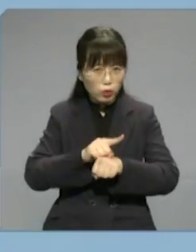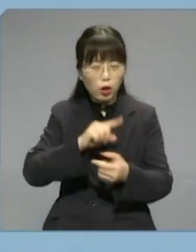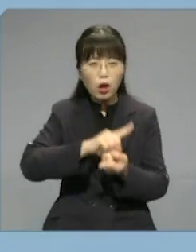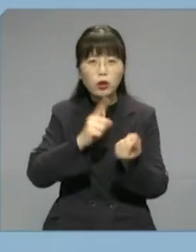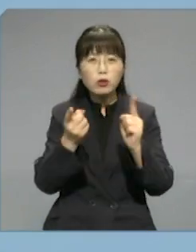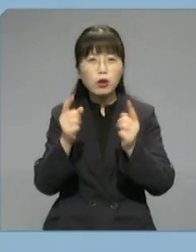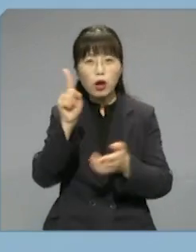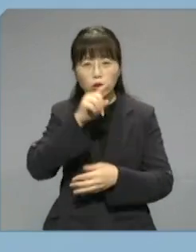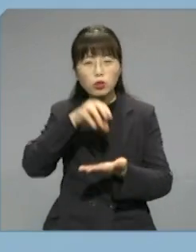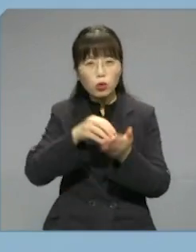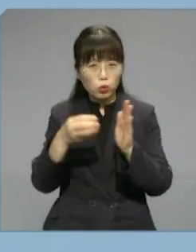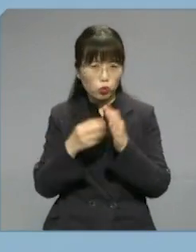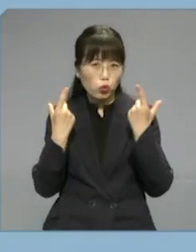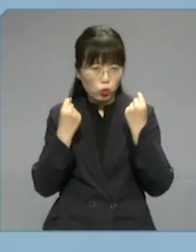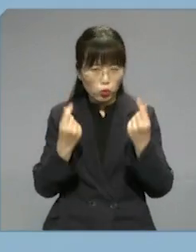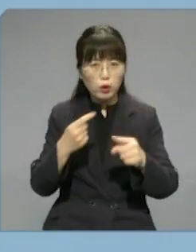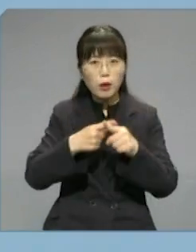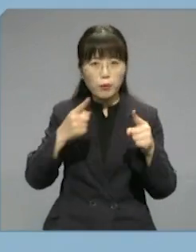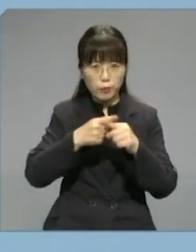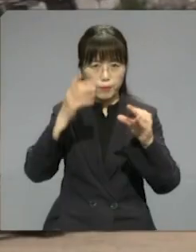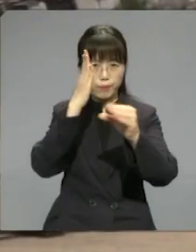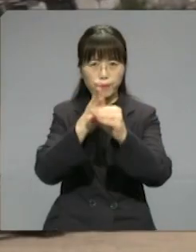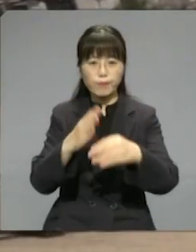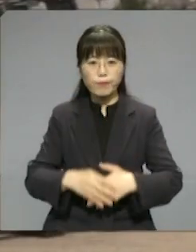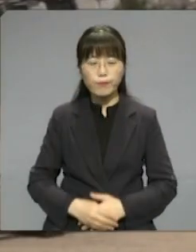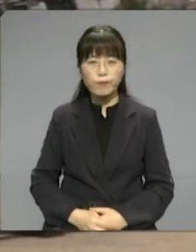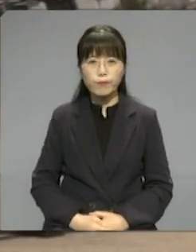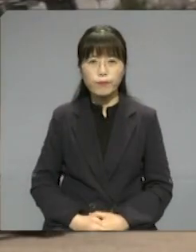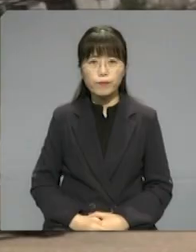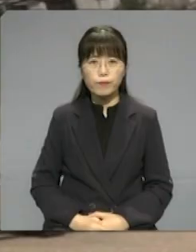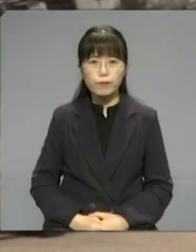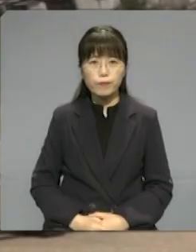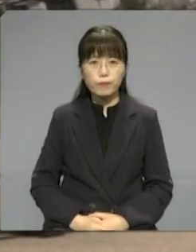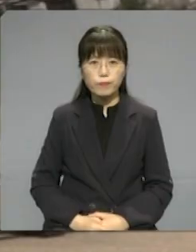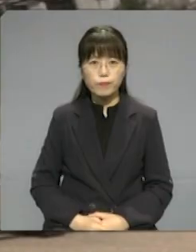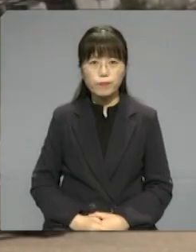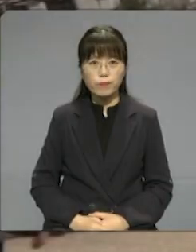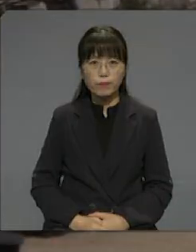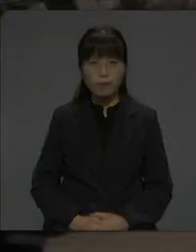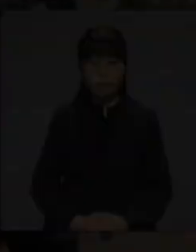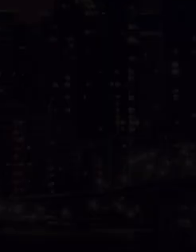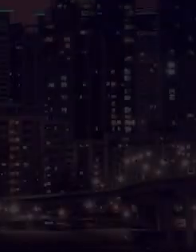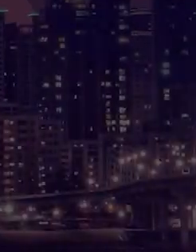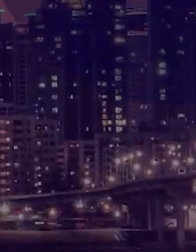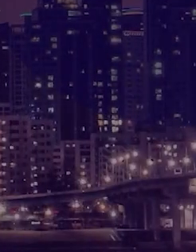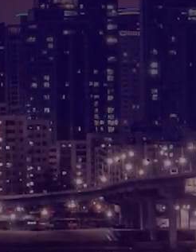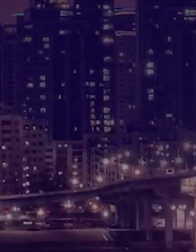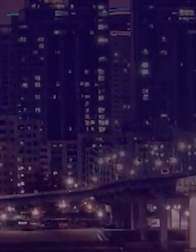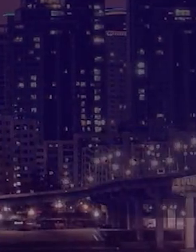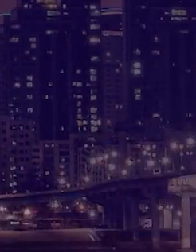정도 유지하겠다는의 로 해석됩니다 OBS 뉴스 이윤택 있니다